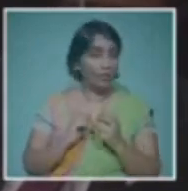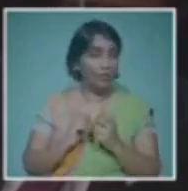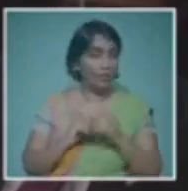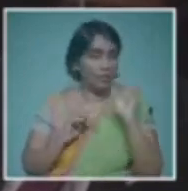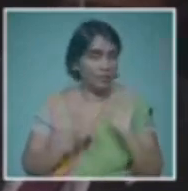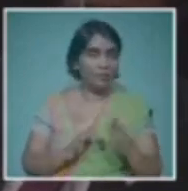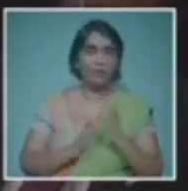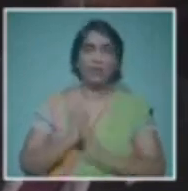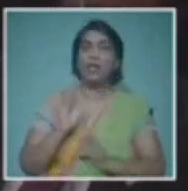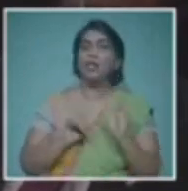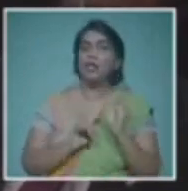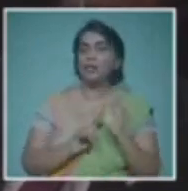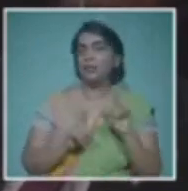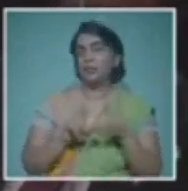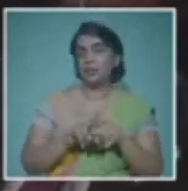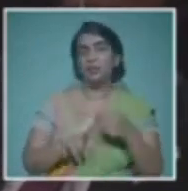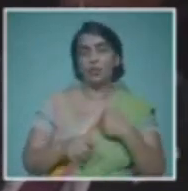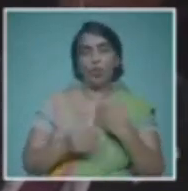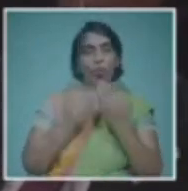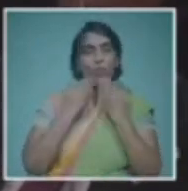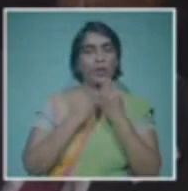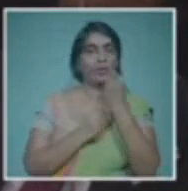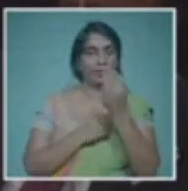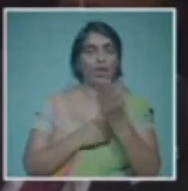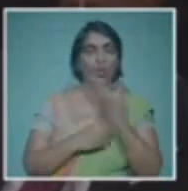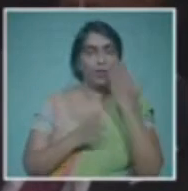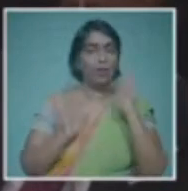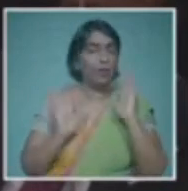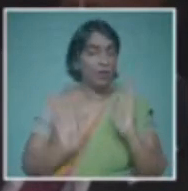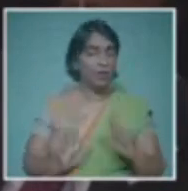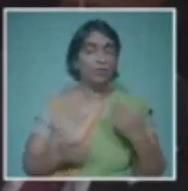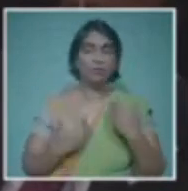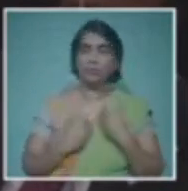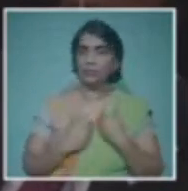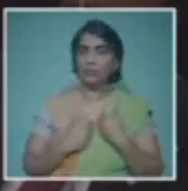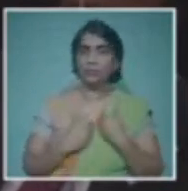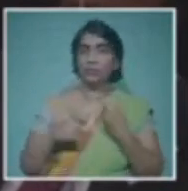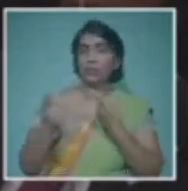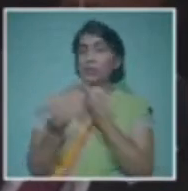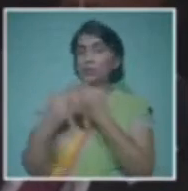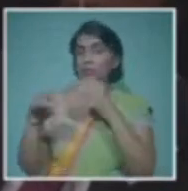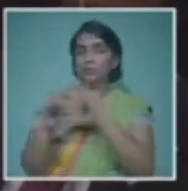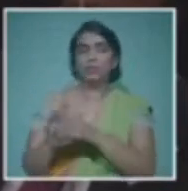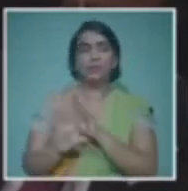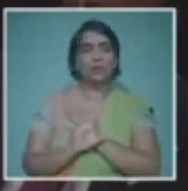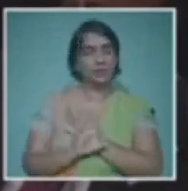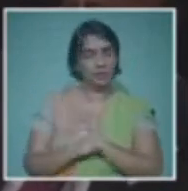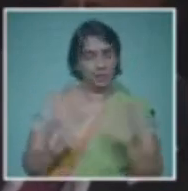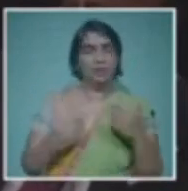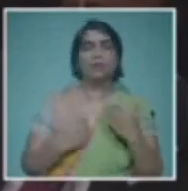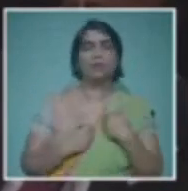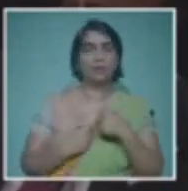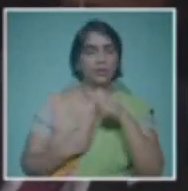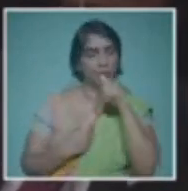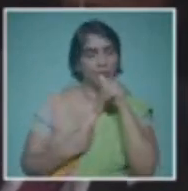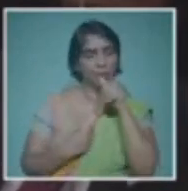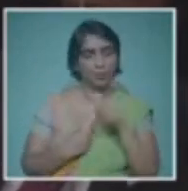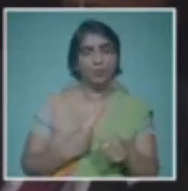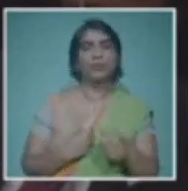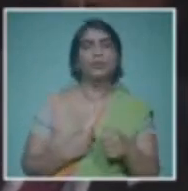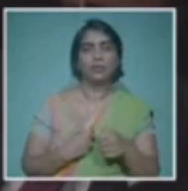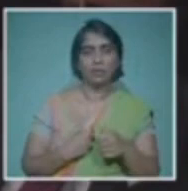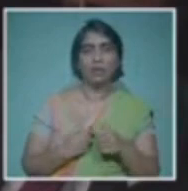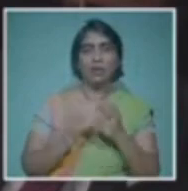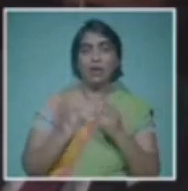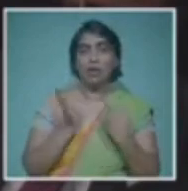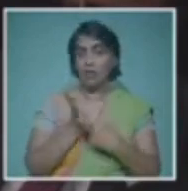උනොත් අමාත්‍යවරයා හැටියට මට උපදෙස් දෙත හැකි. නමුත් මම මේකට ඇඟිලි ගහන්නේ නැහැ කියන ටික ඉතාම ඕනෑකමින්